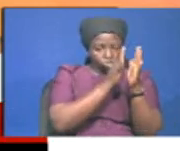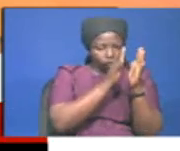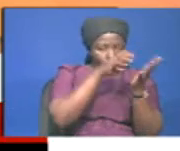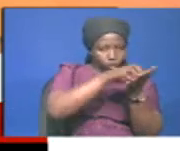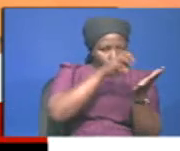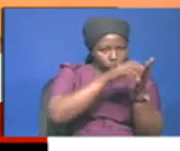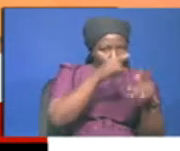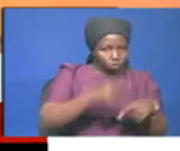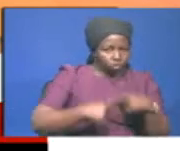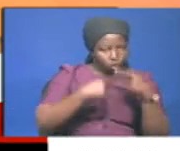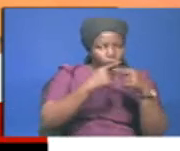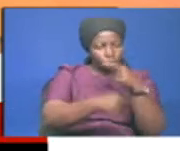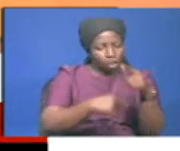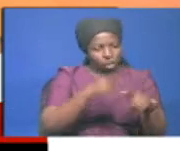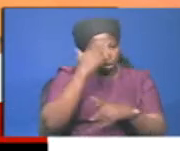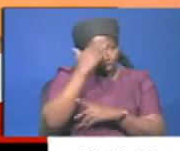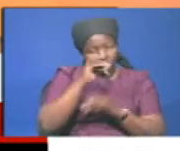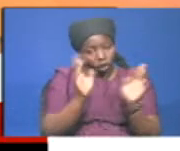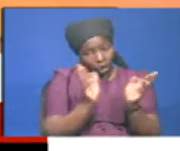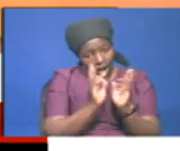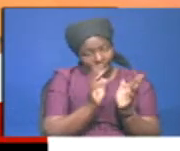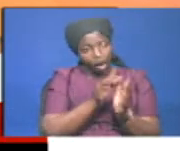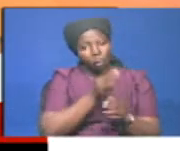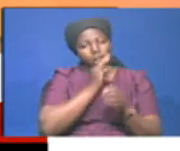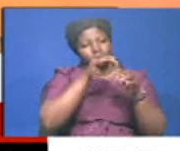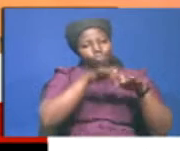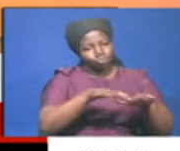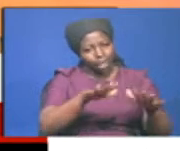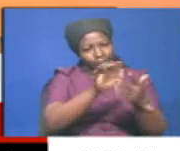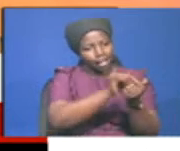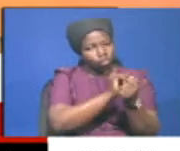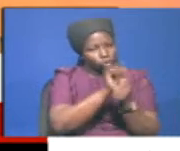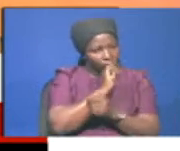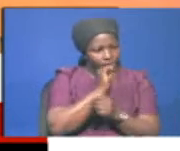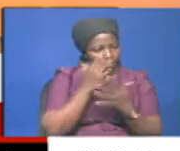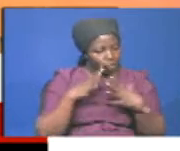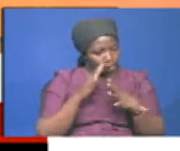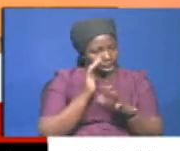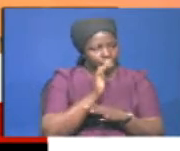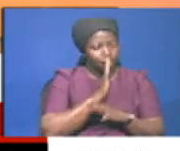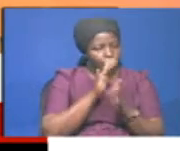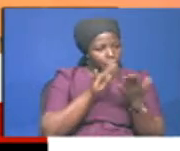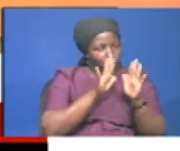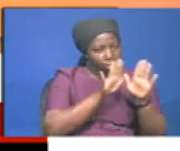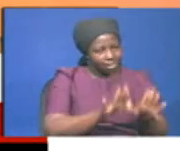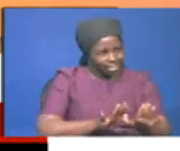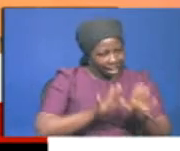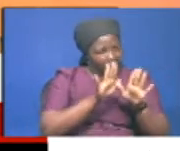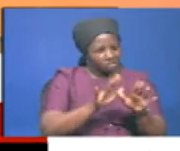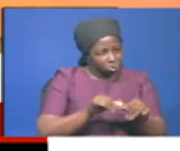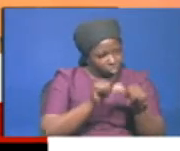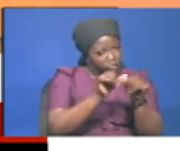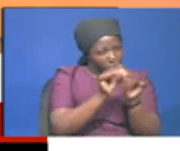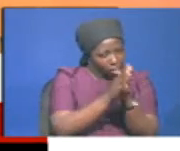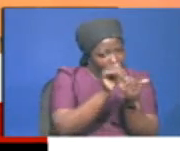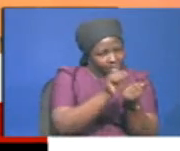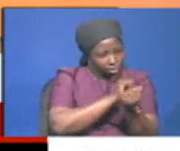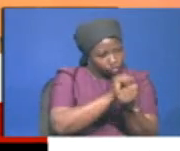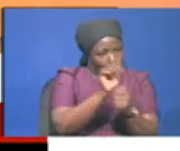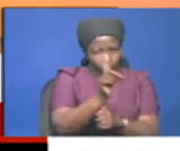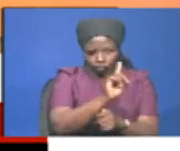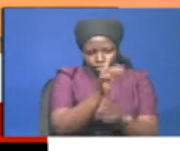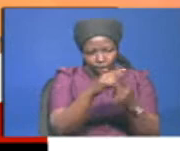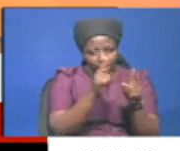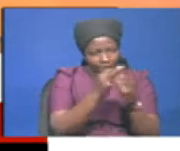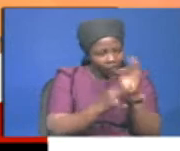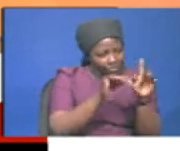Tayari bahari zimechafuliwa, kuna wito ya kwamba watu wawe waangalifu zaidi ya kwamba wasizidi na ule uchafuzi. Lakini ikiwa haya yataendelea